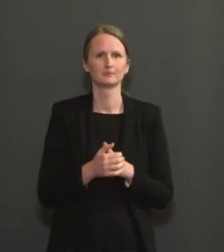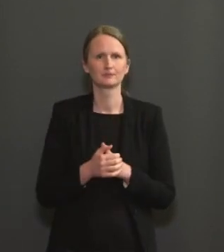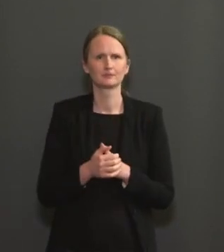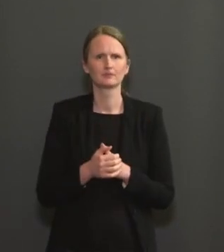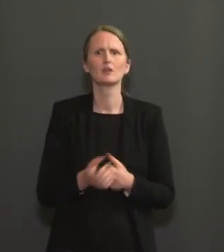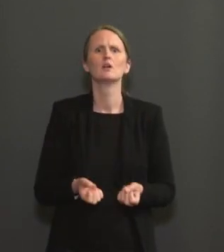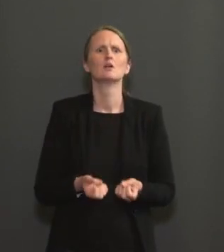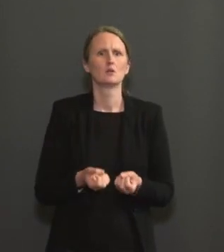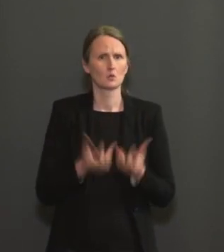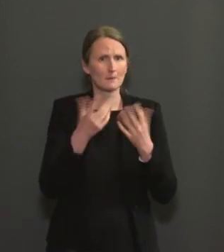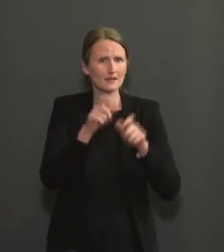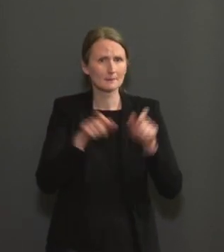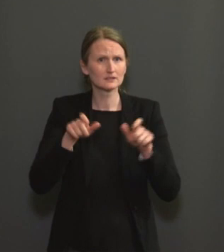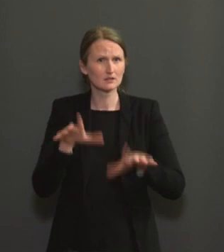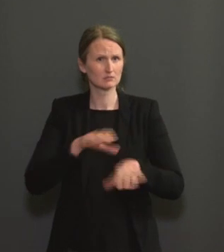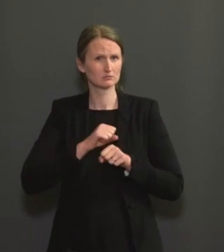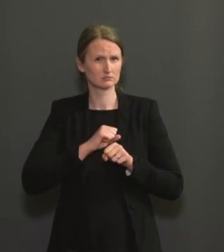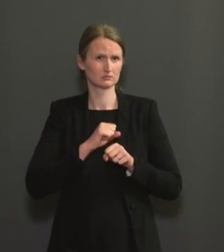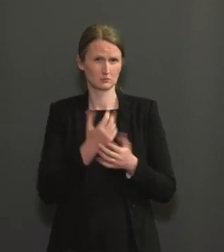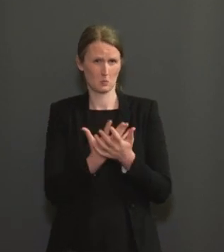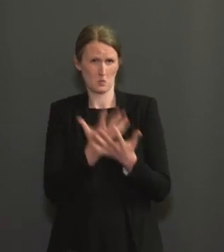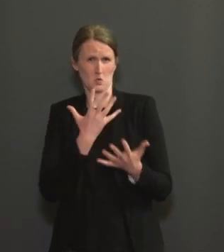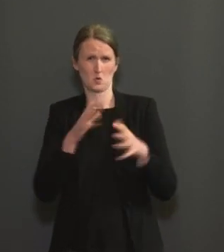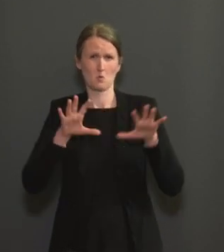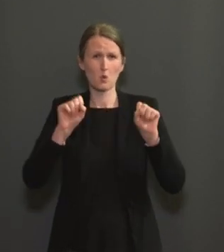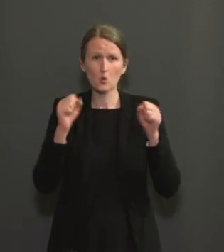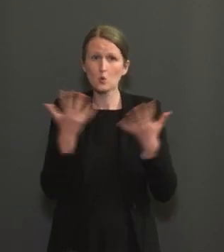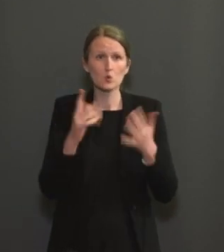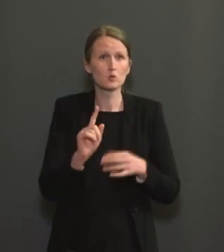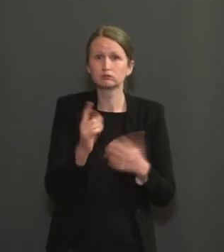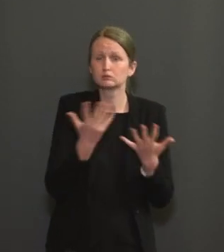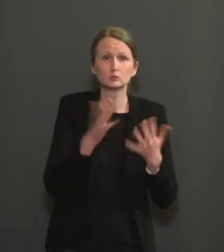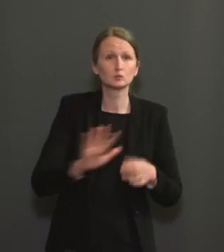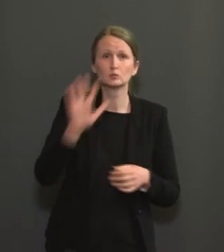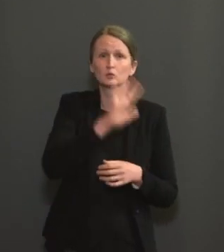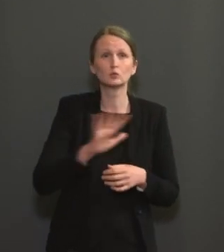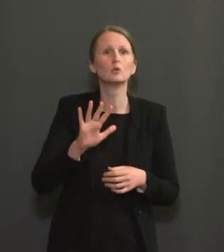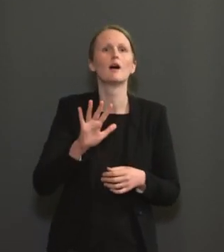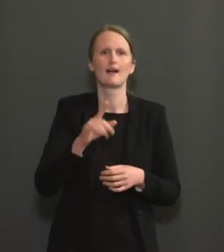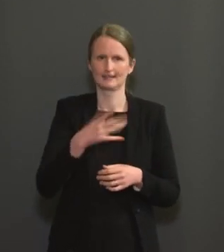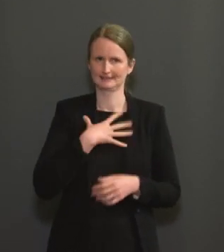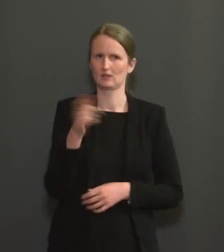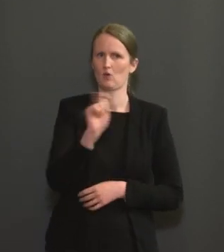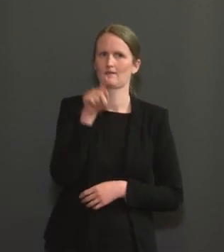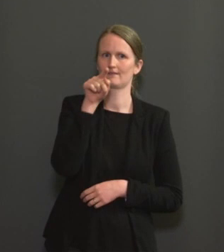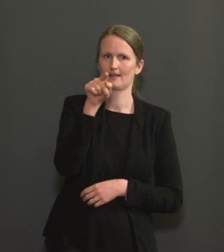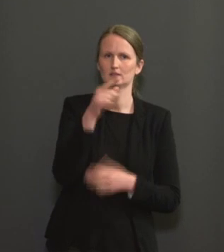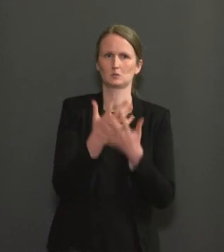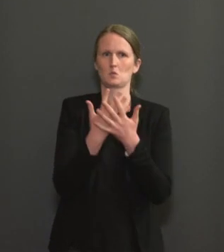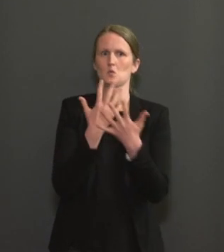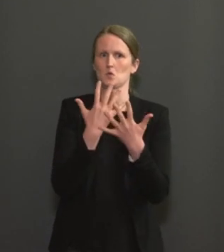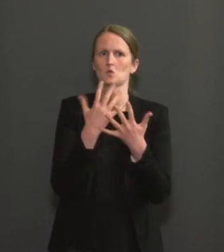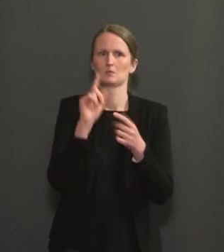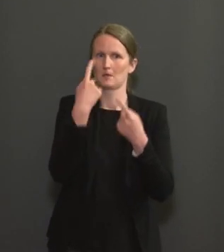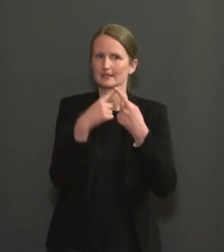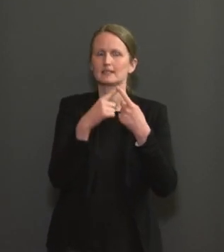diagnostiqués, le plus grand nombre de cas est toujours détecté, comme depuis un certain nombre de jours, dans la province d'Anvers, suivi par les